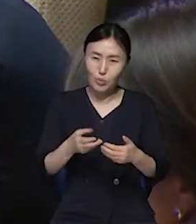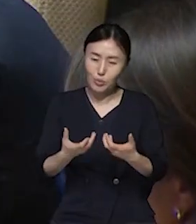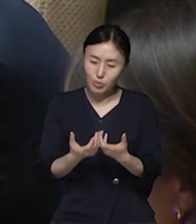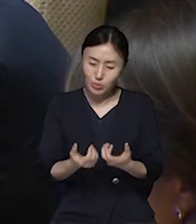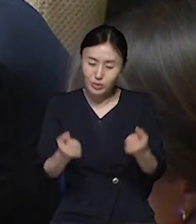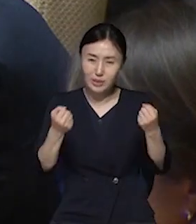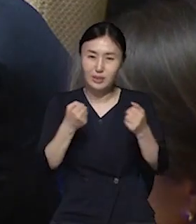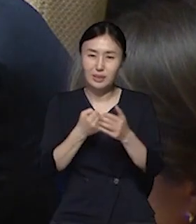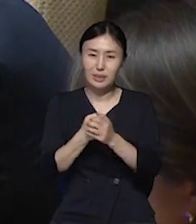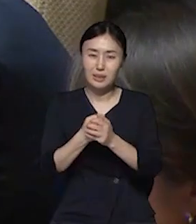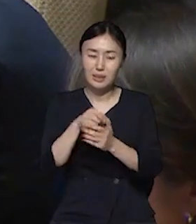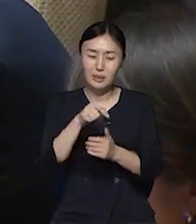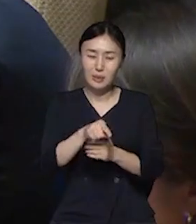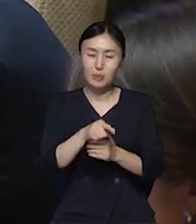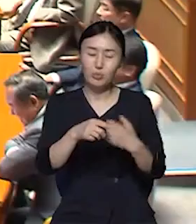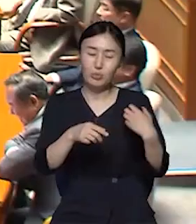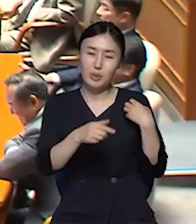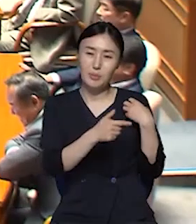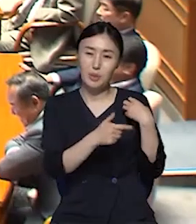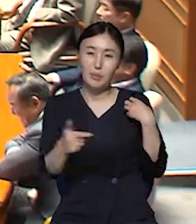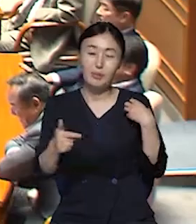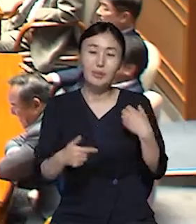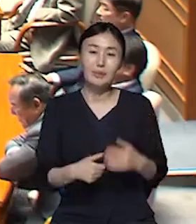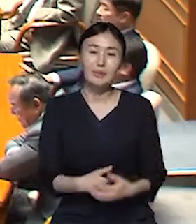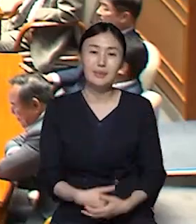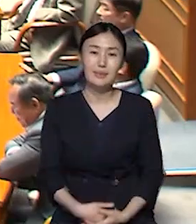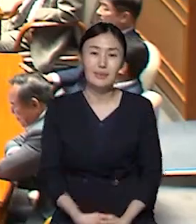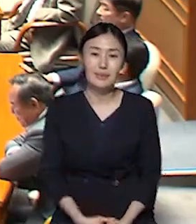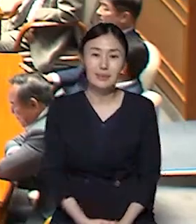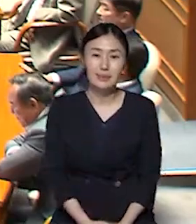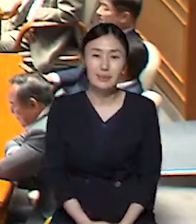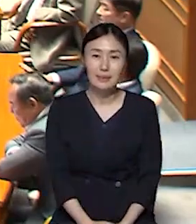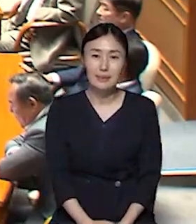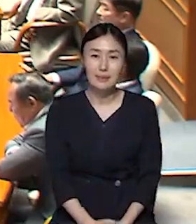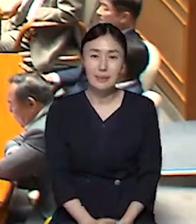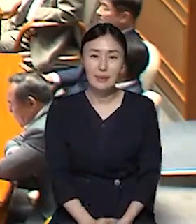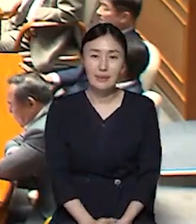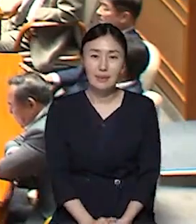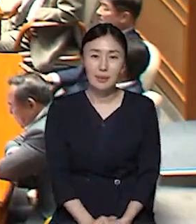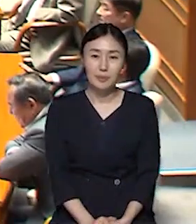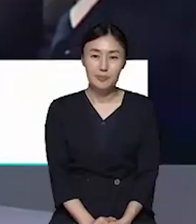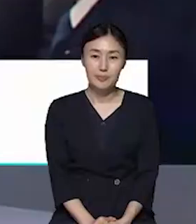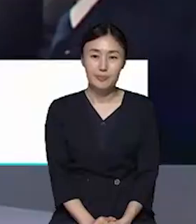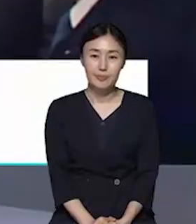지도부의 부담이 더욱 커지고 있습니다. KBC 이계혁입니다.